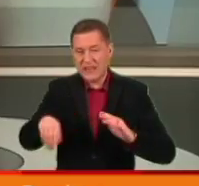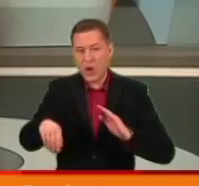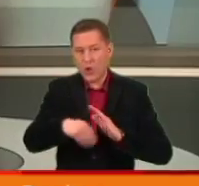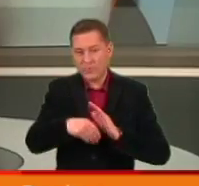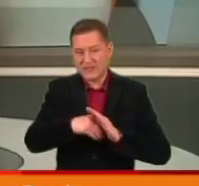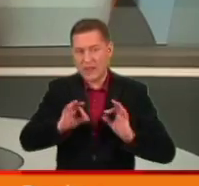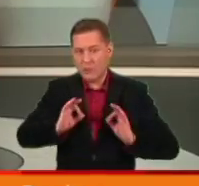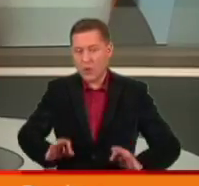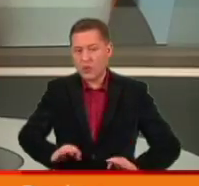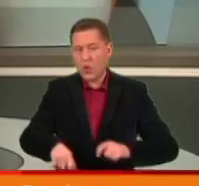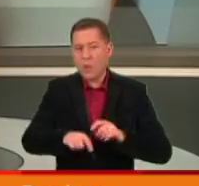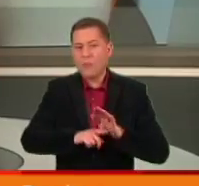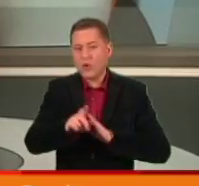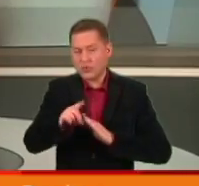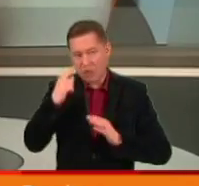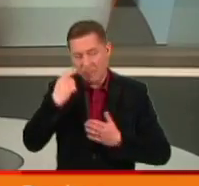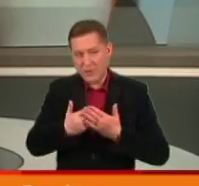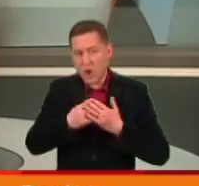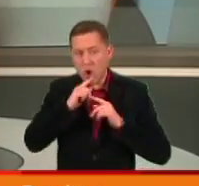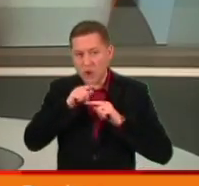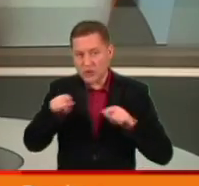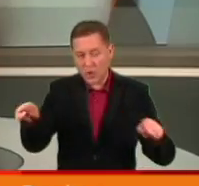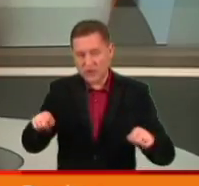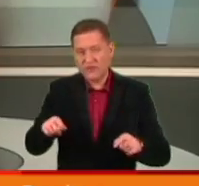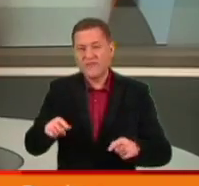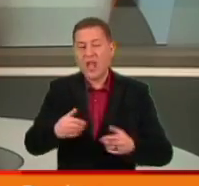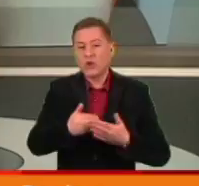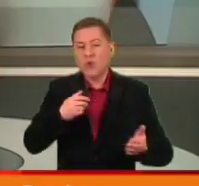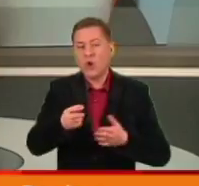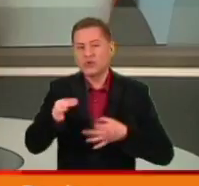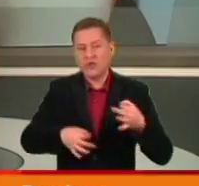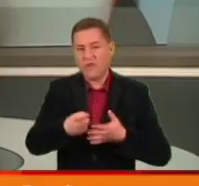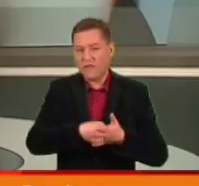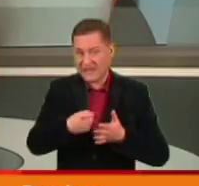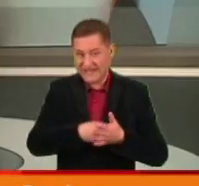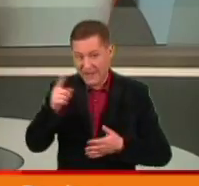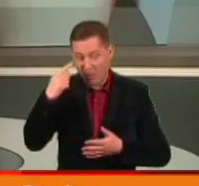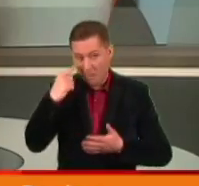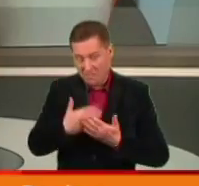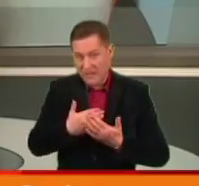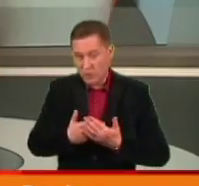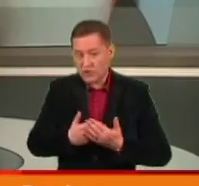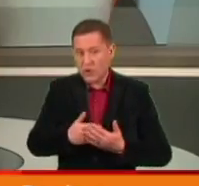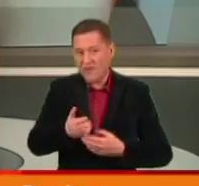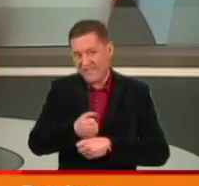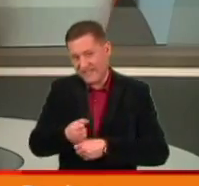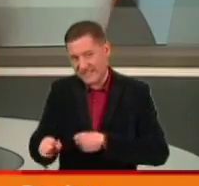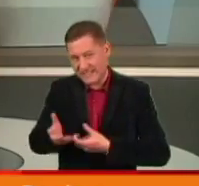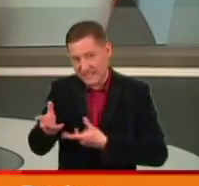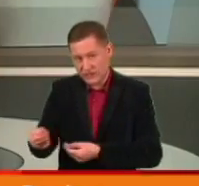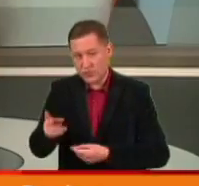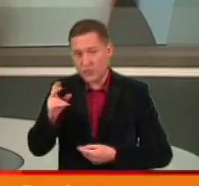прокуратури порушили за підозрою в розголошенні відомостей до судового розслідування. Його підозрюють також у тиску на